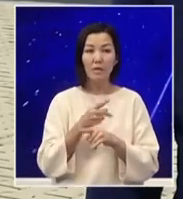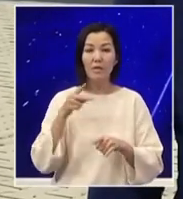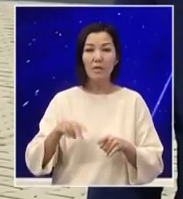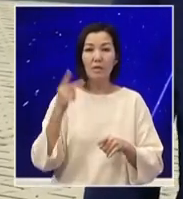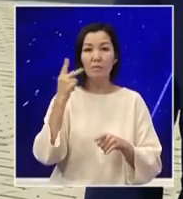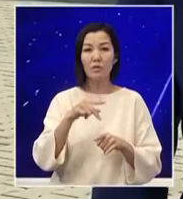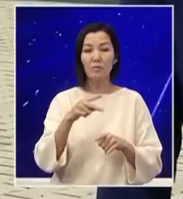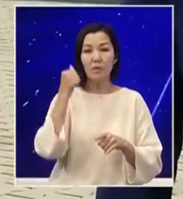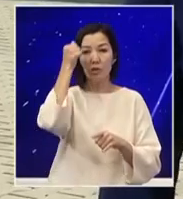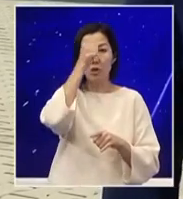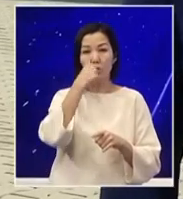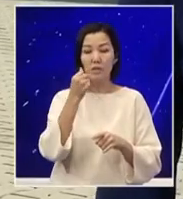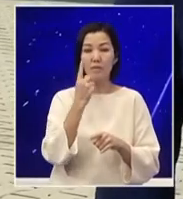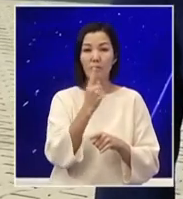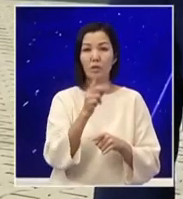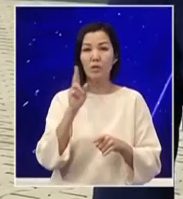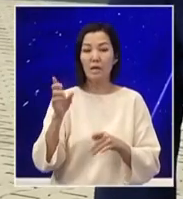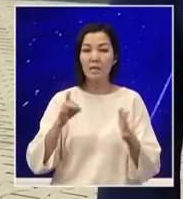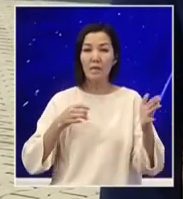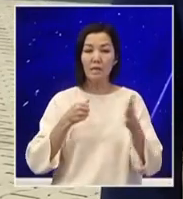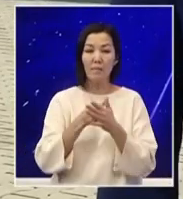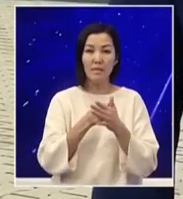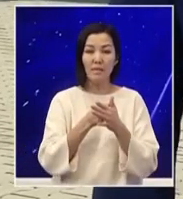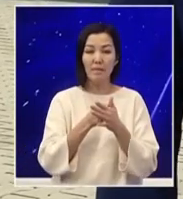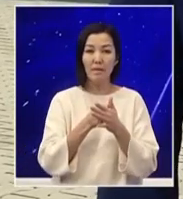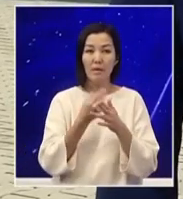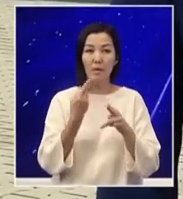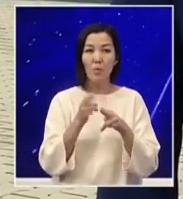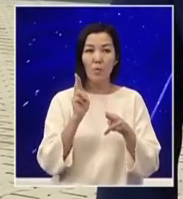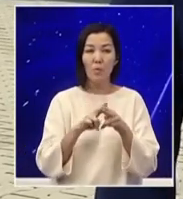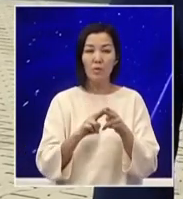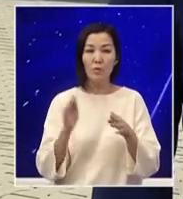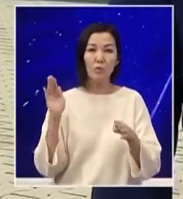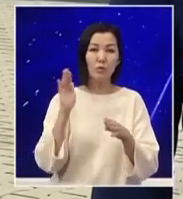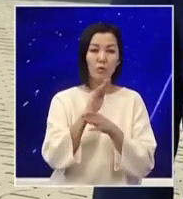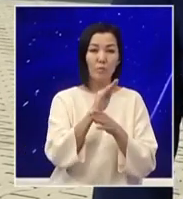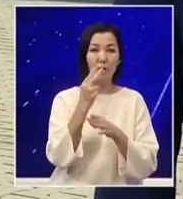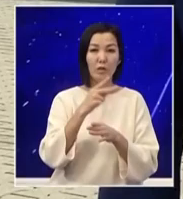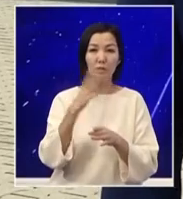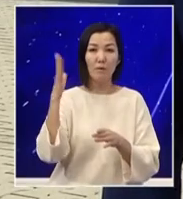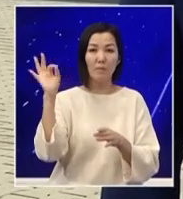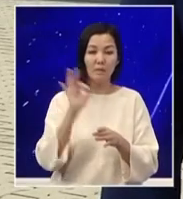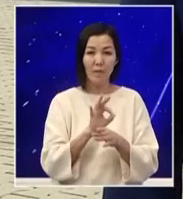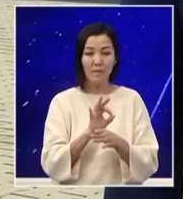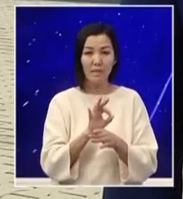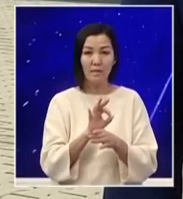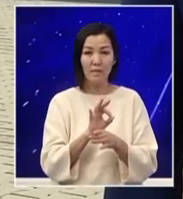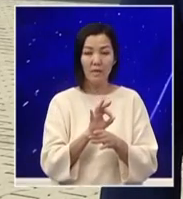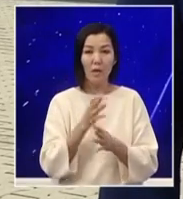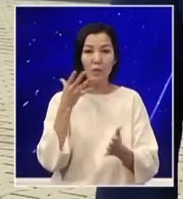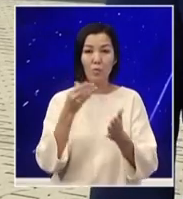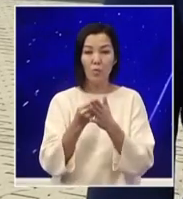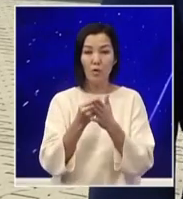2020 жылдың 1 қаңтарынан бастап осы үстемақы 25% үстемақы төленіп